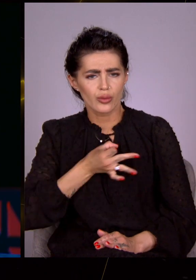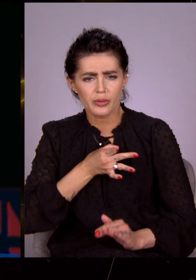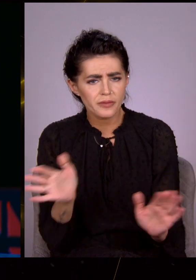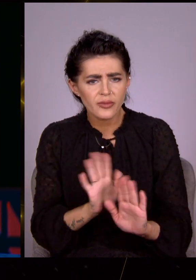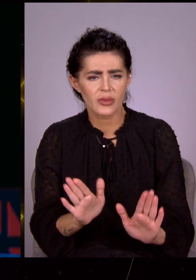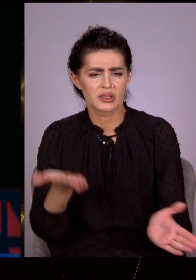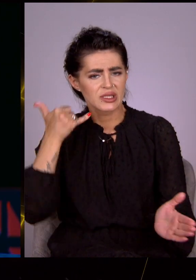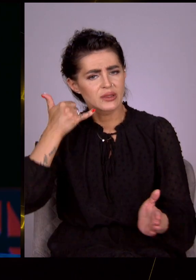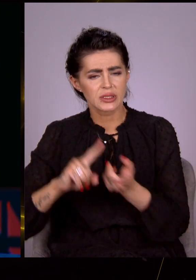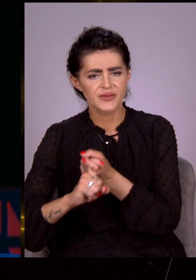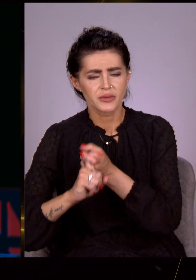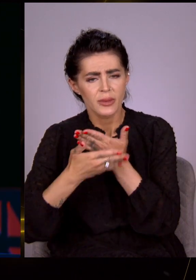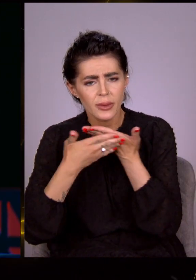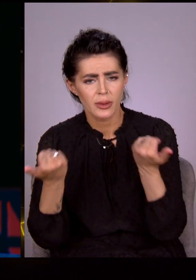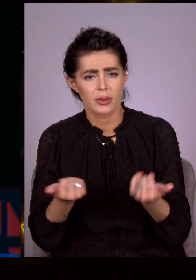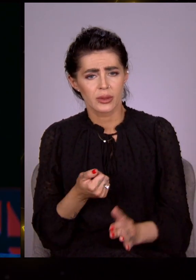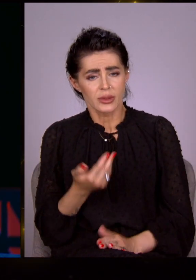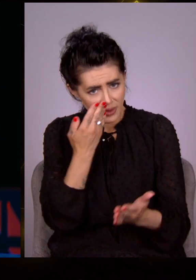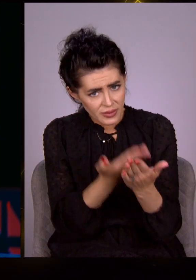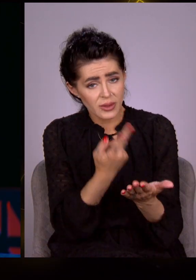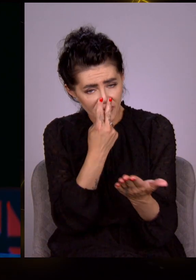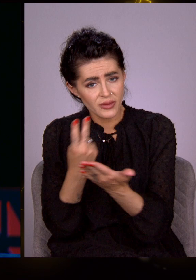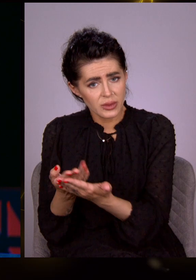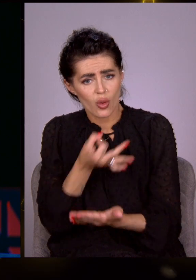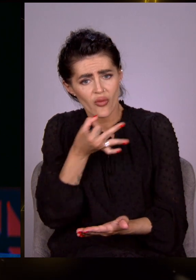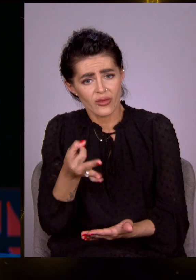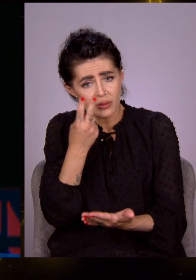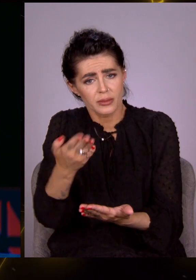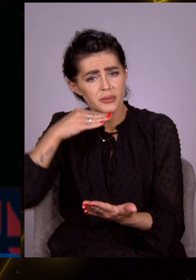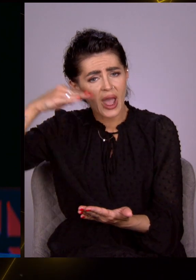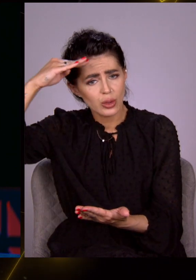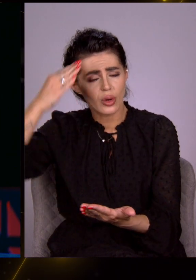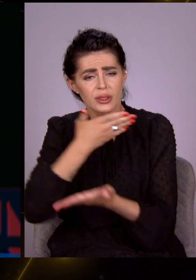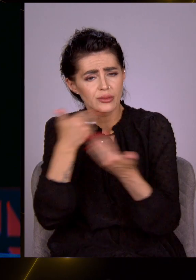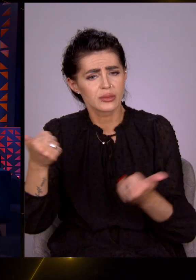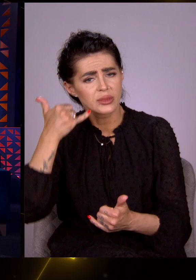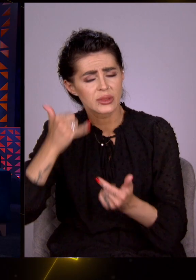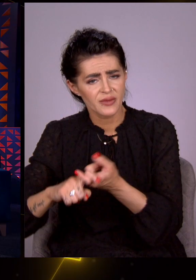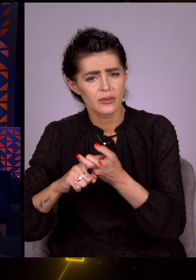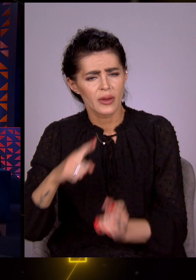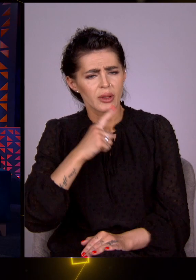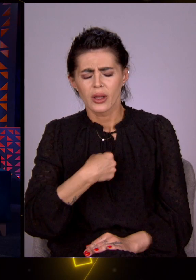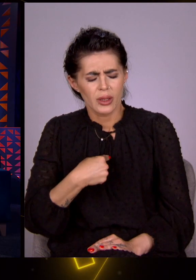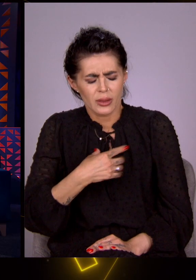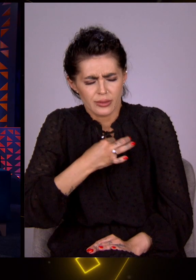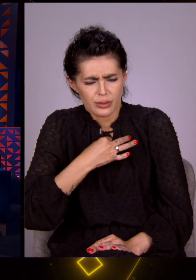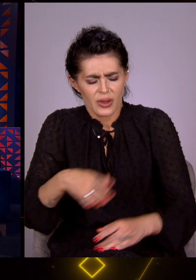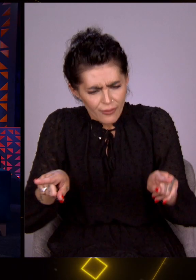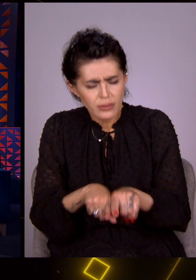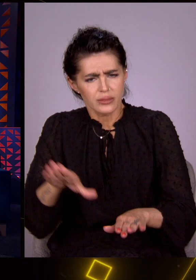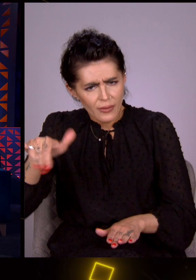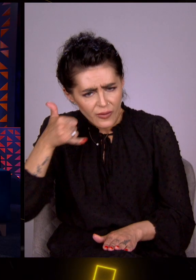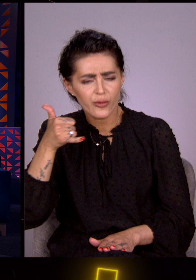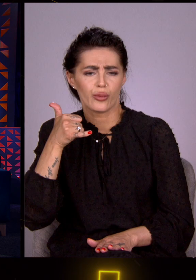зв'язку немає. Ти сама чула, що тато сказав, буде без зв'язку. Каже, мені все рівно, дзвони. Саша мені завжди говорив,